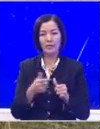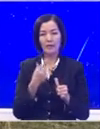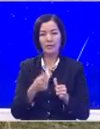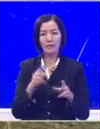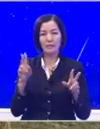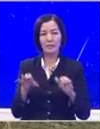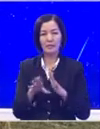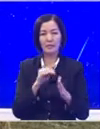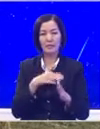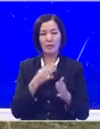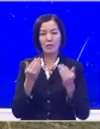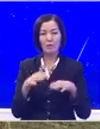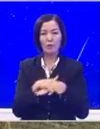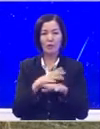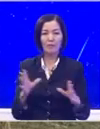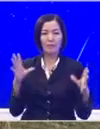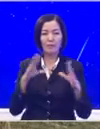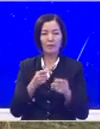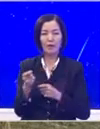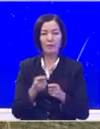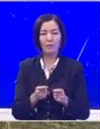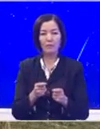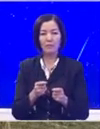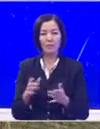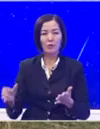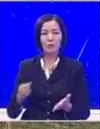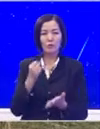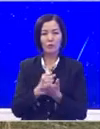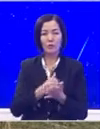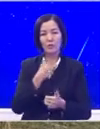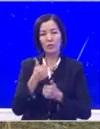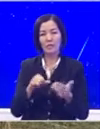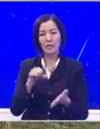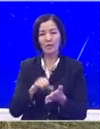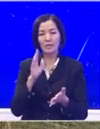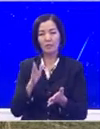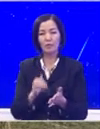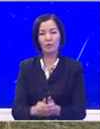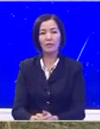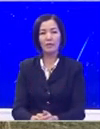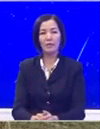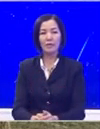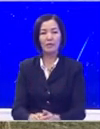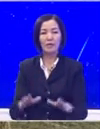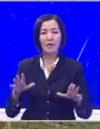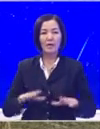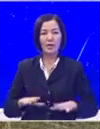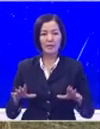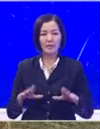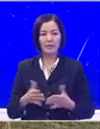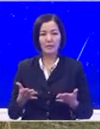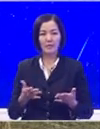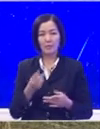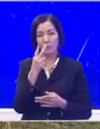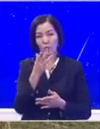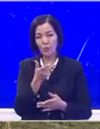атбегілер ұйымдасып мінекей аудан әкімінің атынан өткізіп жатқан жайымыз бар. Сондықтан енді ат осындайларды